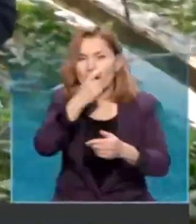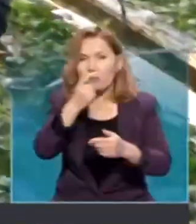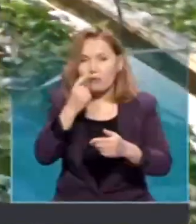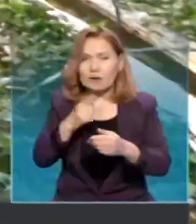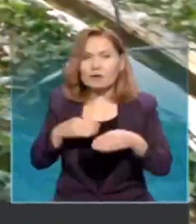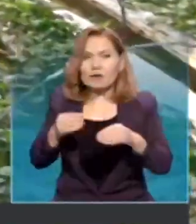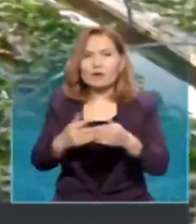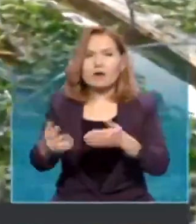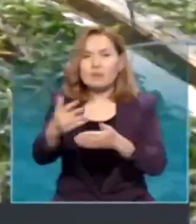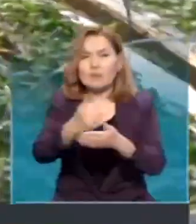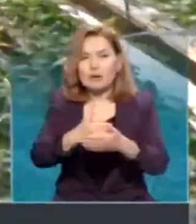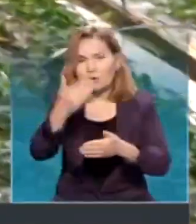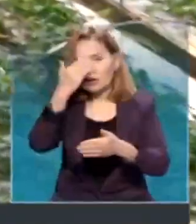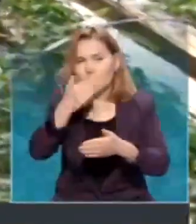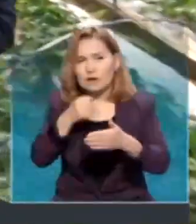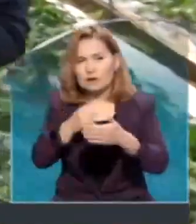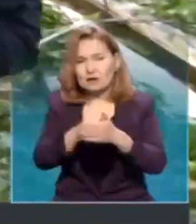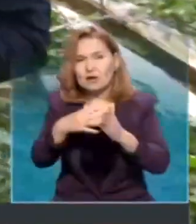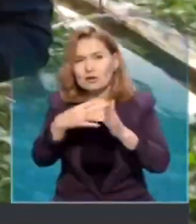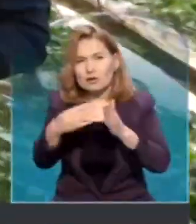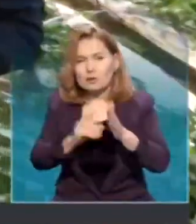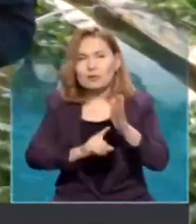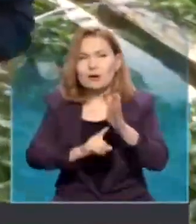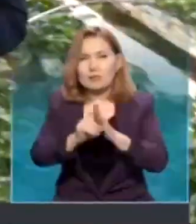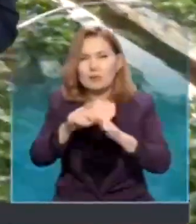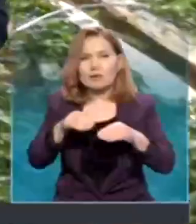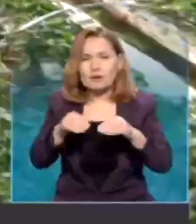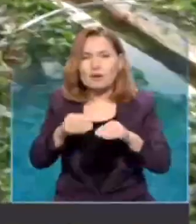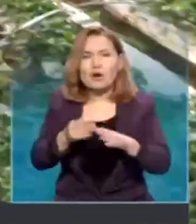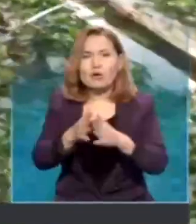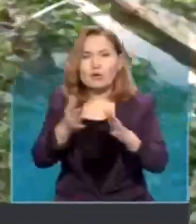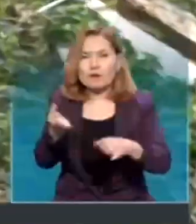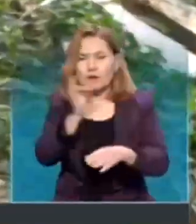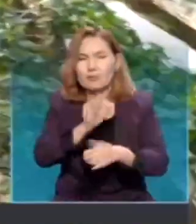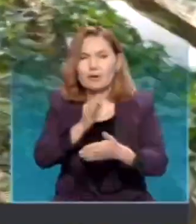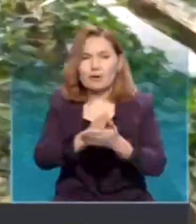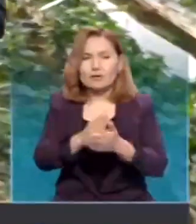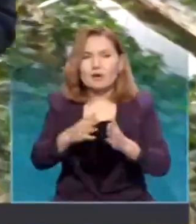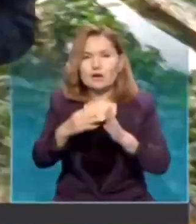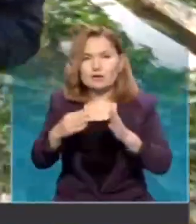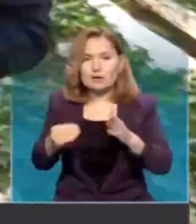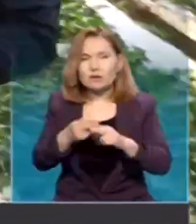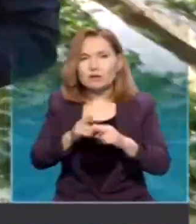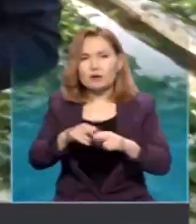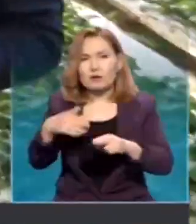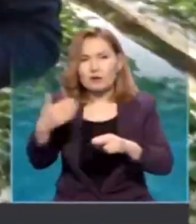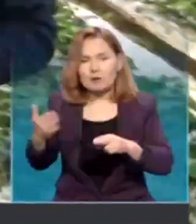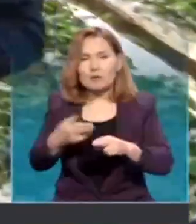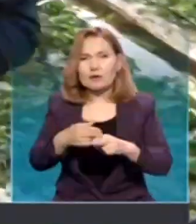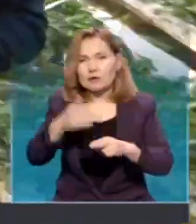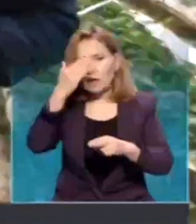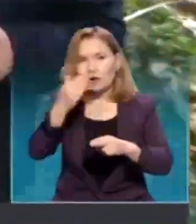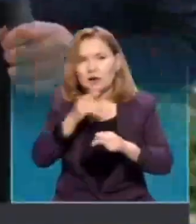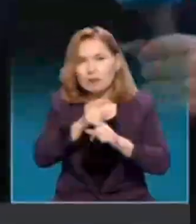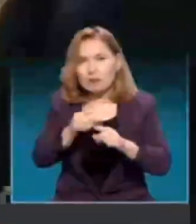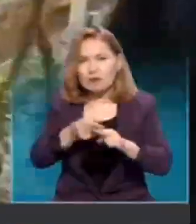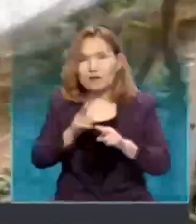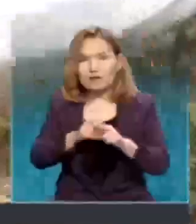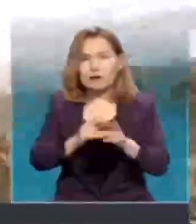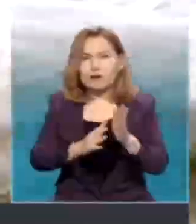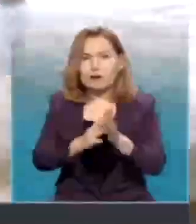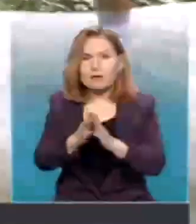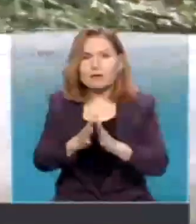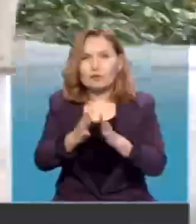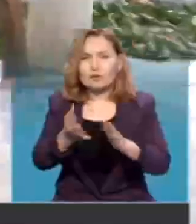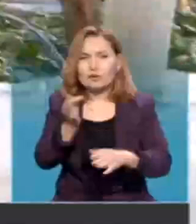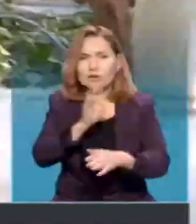жиып алған соң жазға қарай жүзім өнім бере бастайды. Ал тағы бір пайдасы жүзімнің көлеңкесі жаздың күні құлпынайдың өскіндеріне